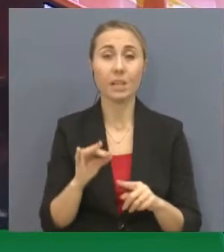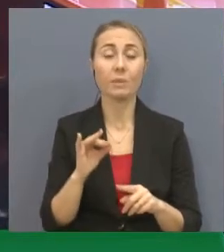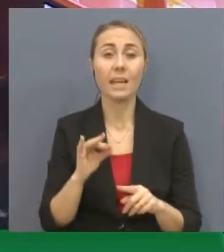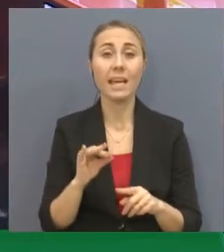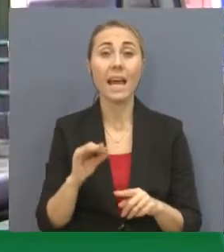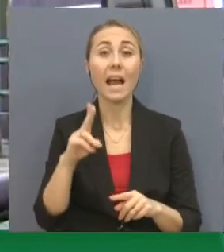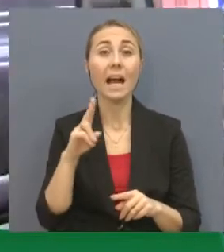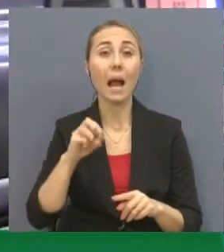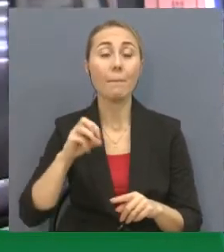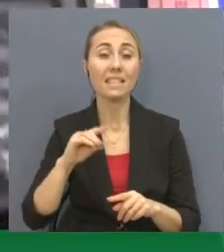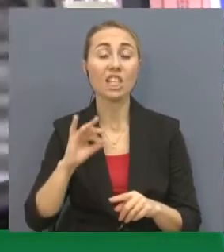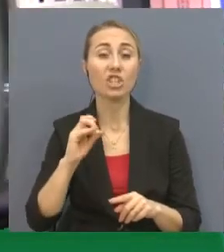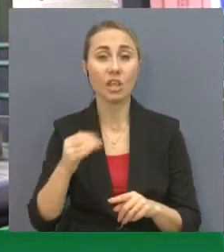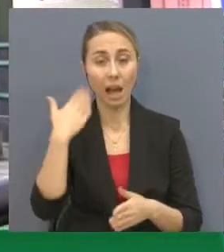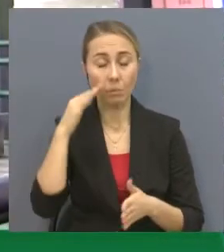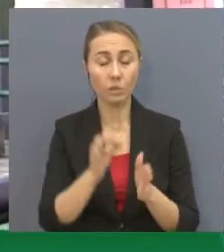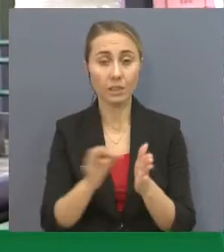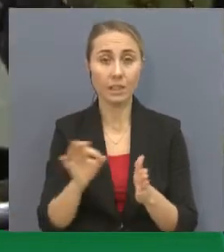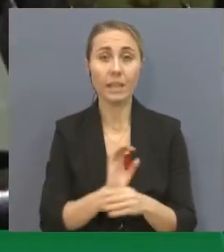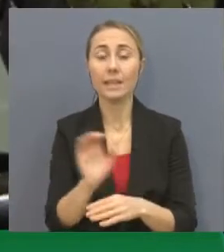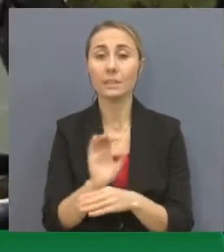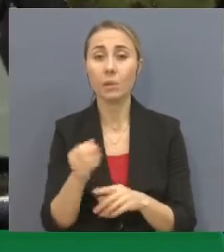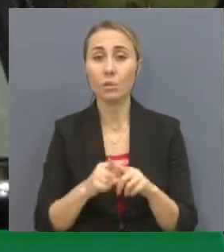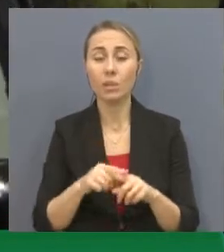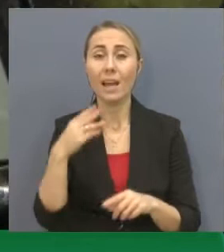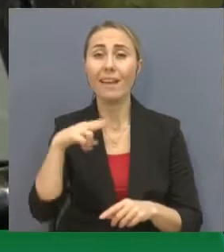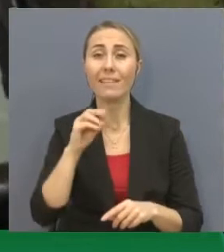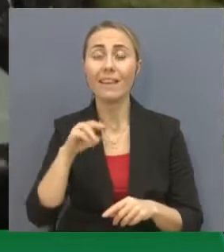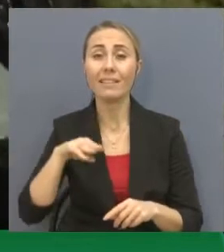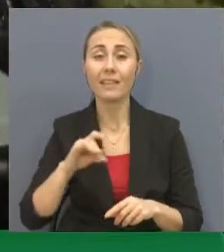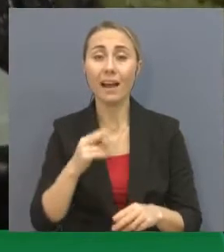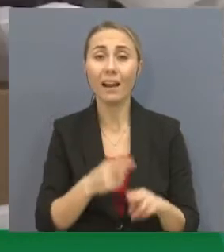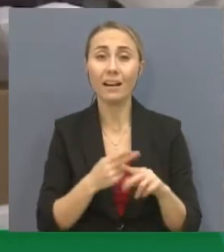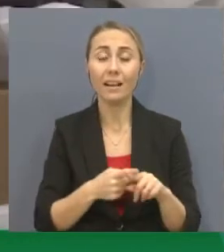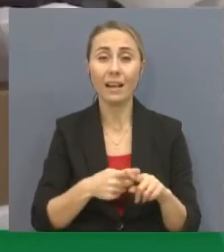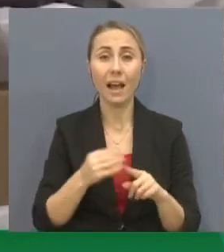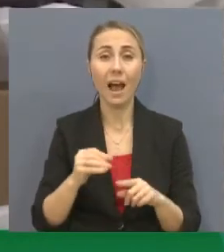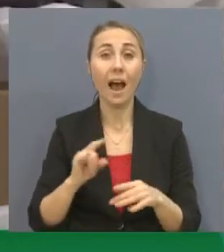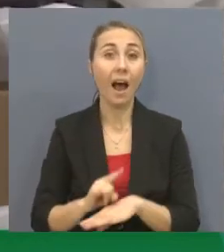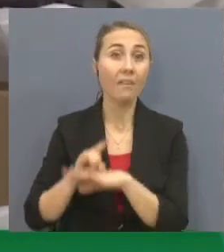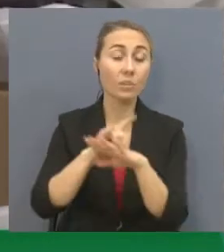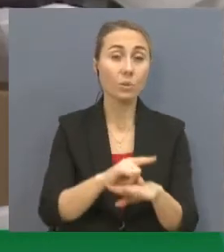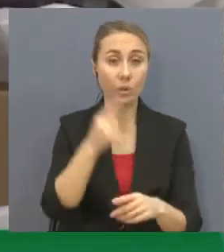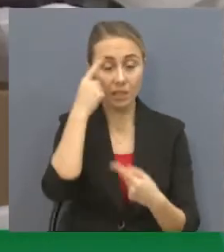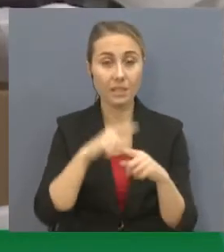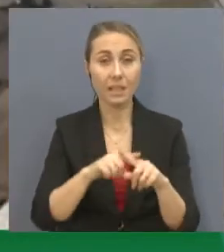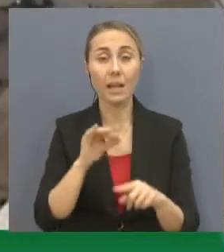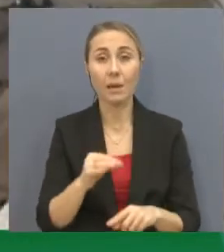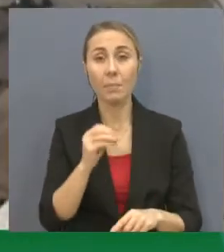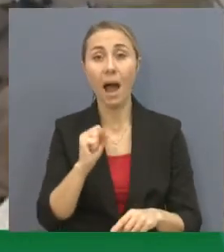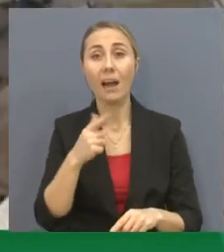камаза инжиниринг из акмолинской области экспортируются детали и подшипники авиационная техника мишка таро продукции агропромышленного